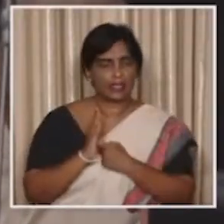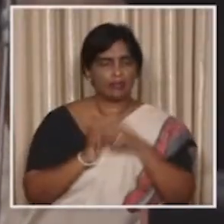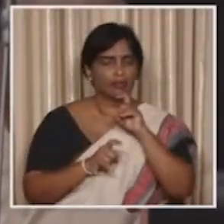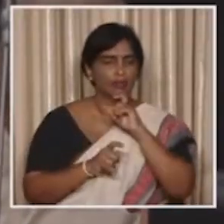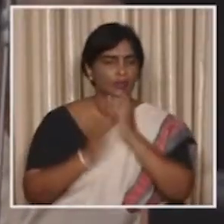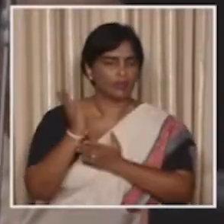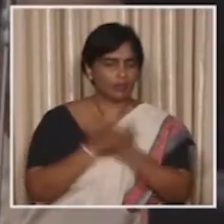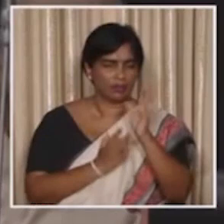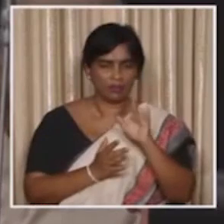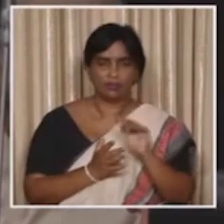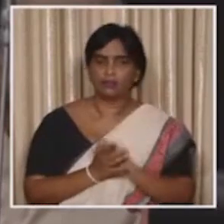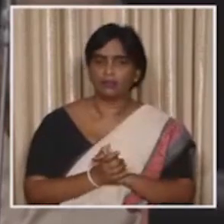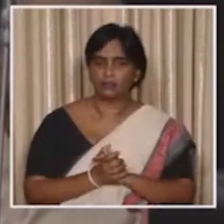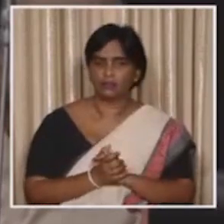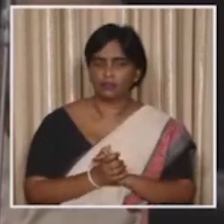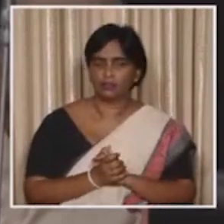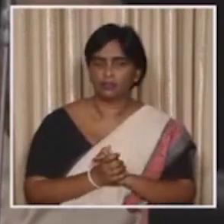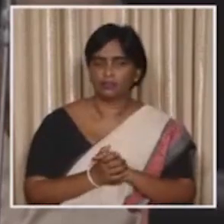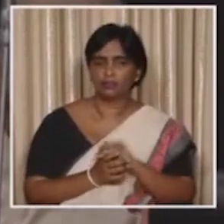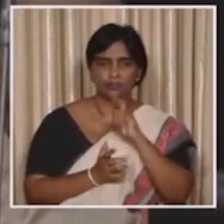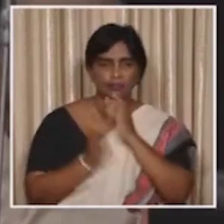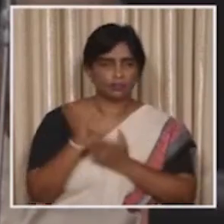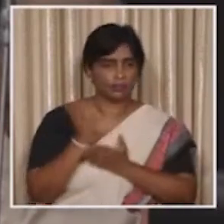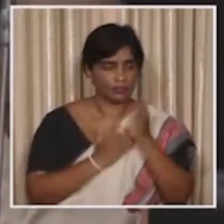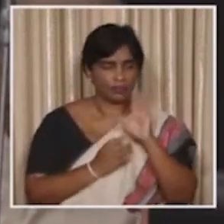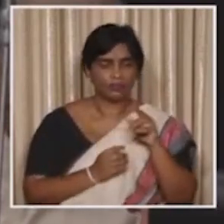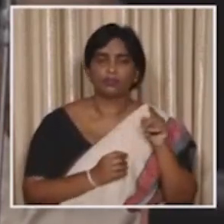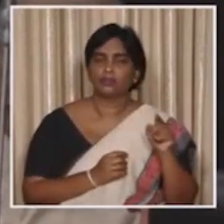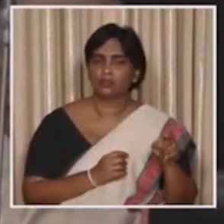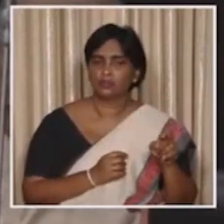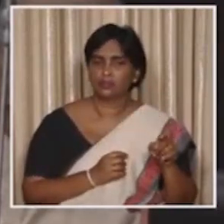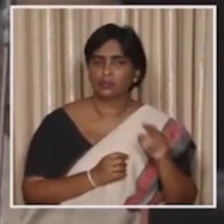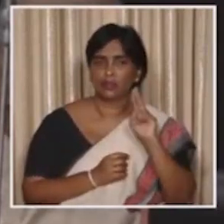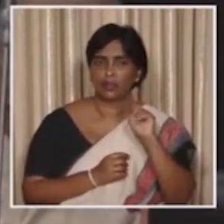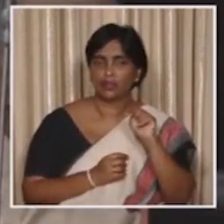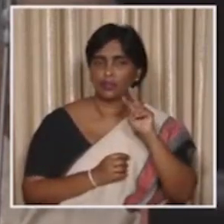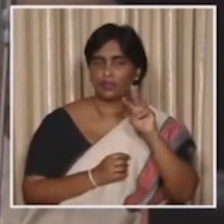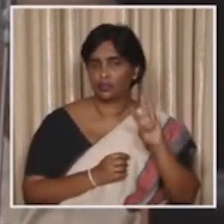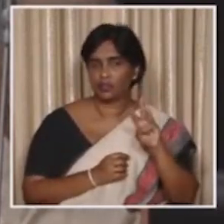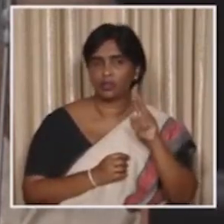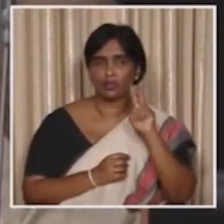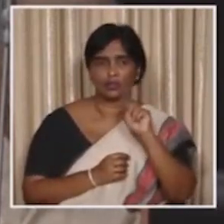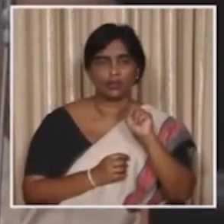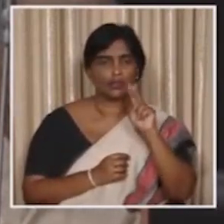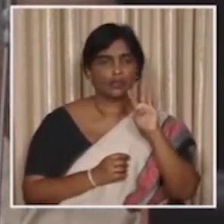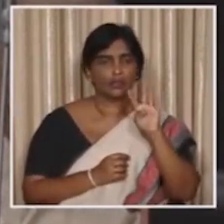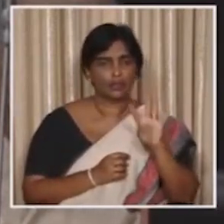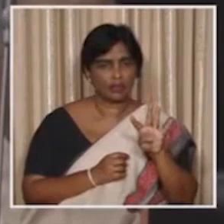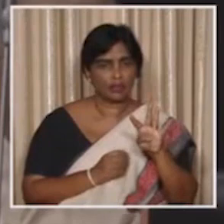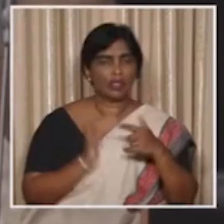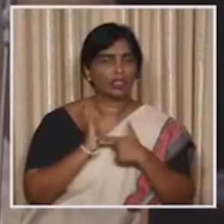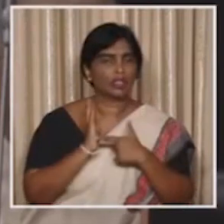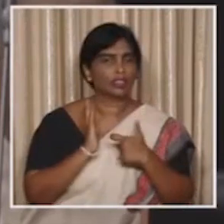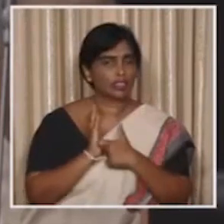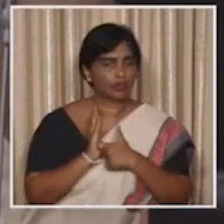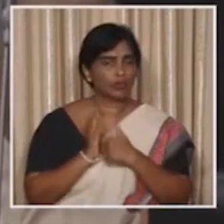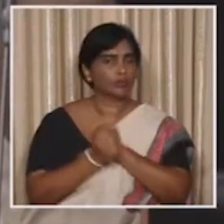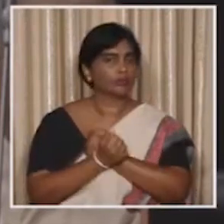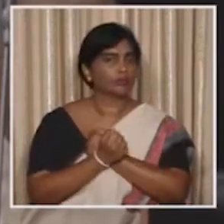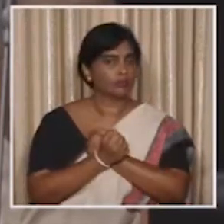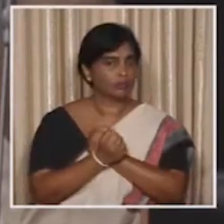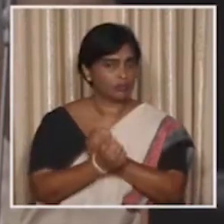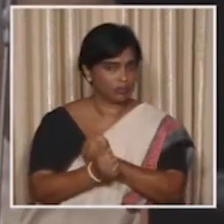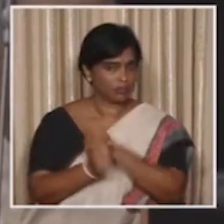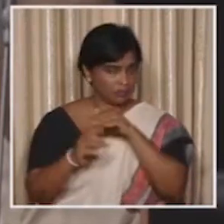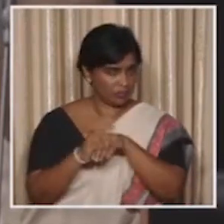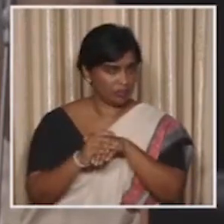තියෙන නඩුවක්. ඒක දාලා තියෙන්නේ 2023 2024 තුල තිරුකුණාමලේ බන්ධනාගාරය